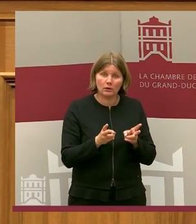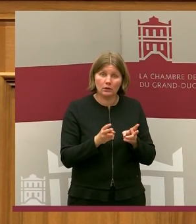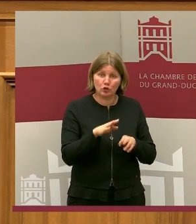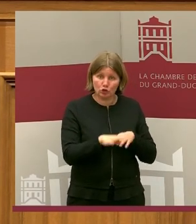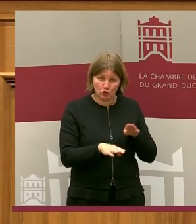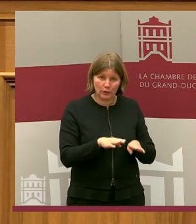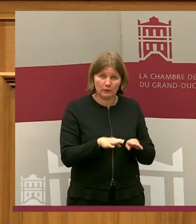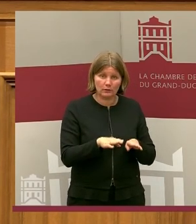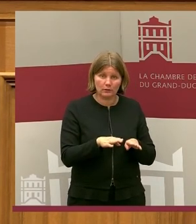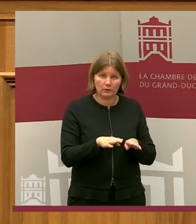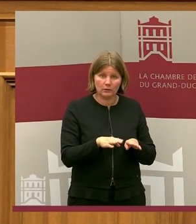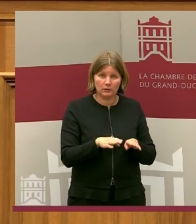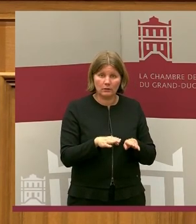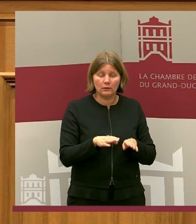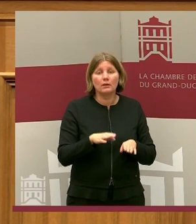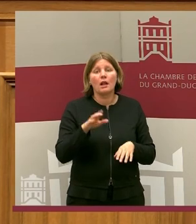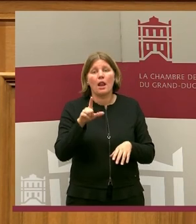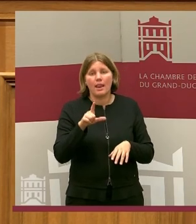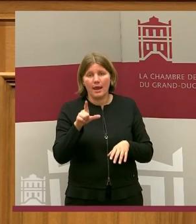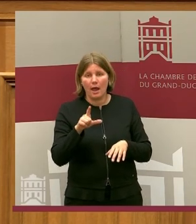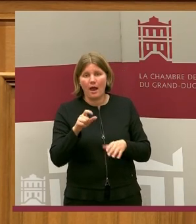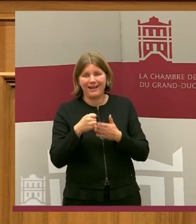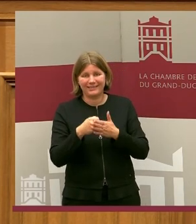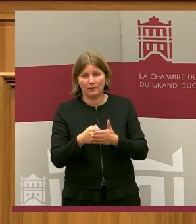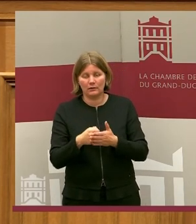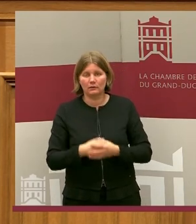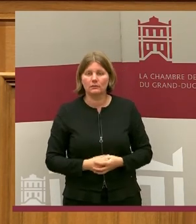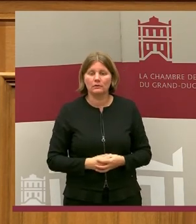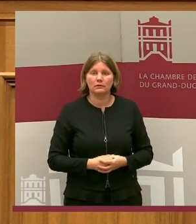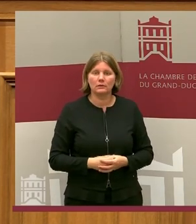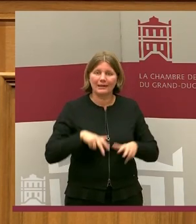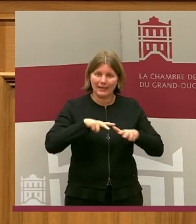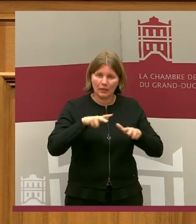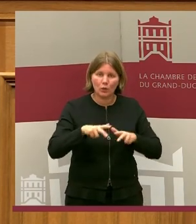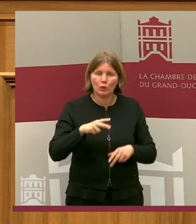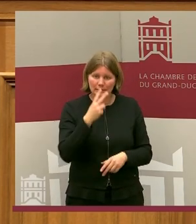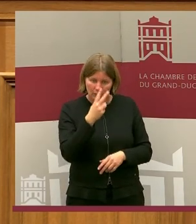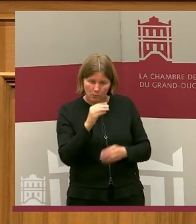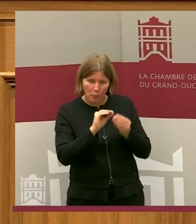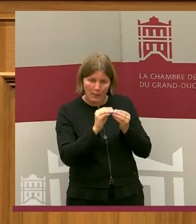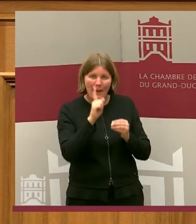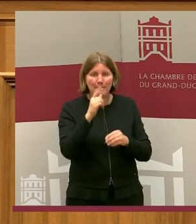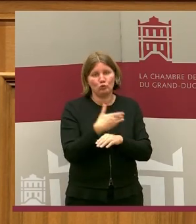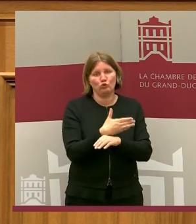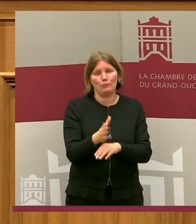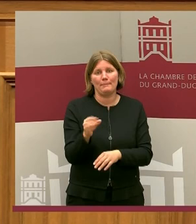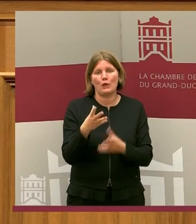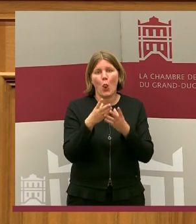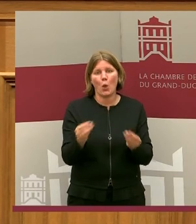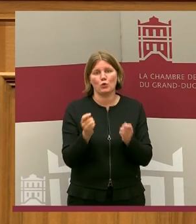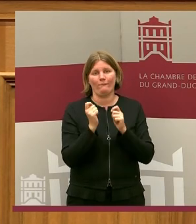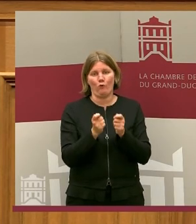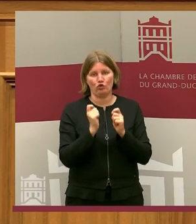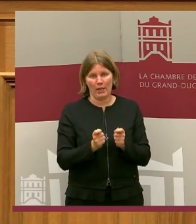Move-Akzente. Die Regierung sagt verschiedene Probleme an, kennt aber viel zu spät mit Lesungsvorschlägen. Das